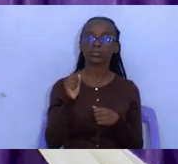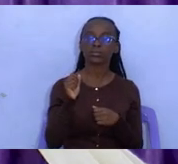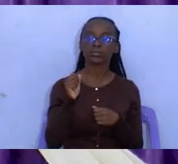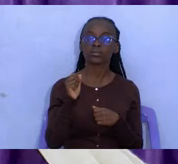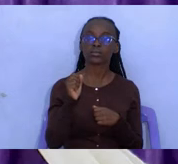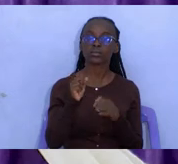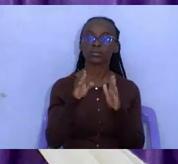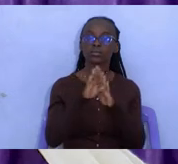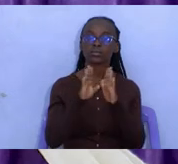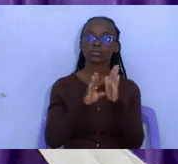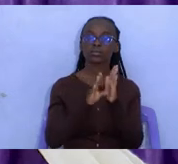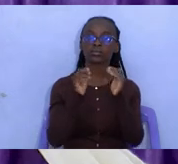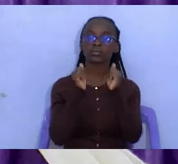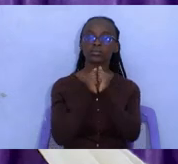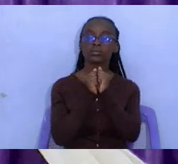mlango wa 10.